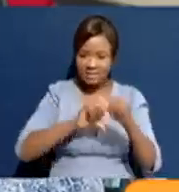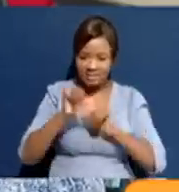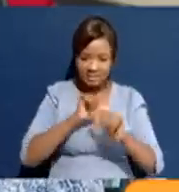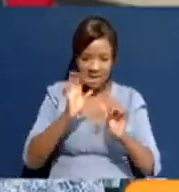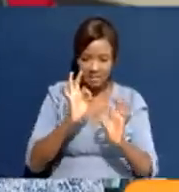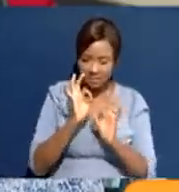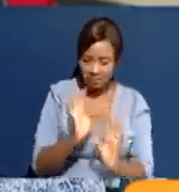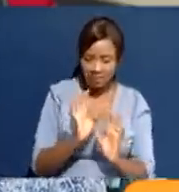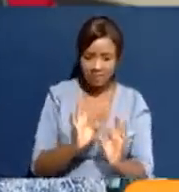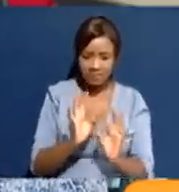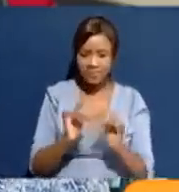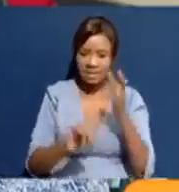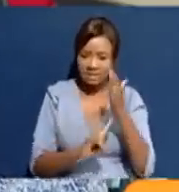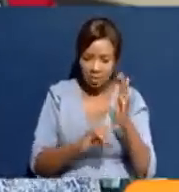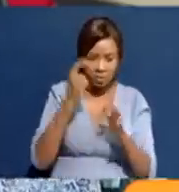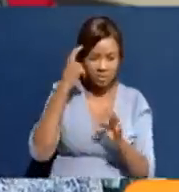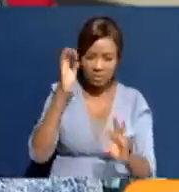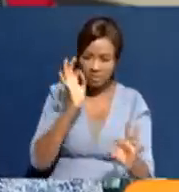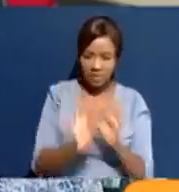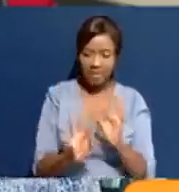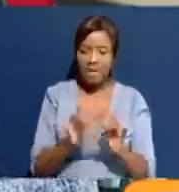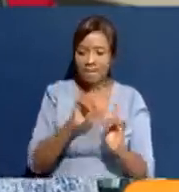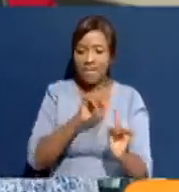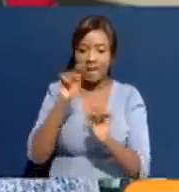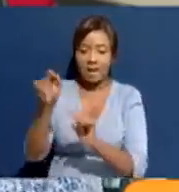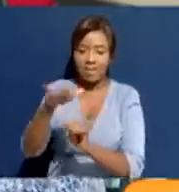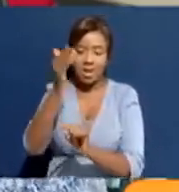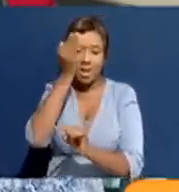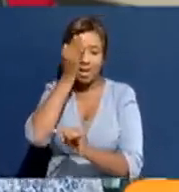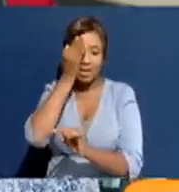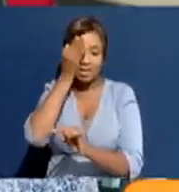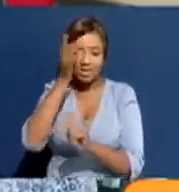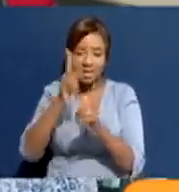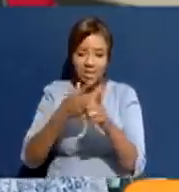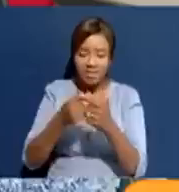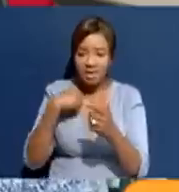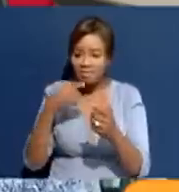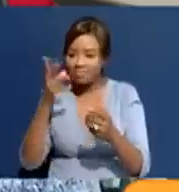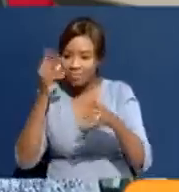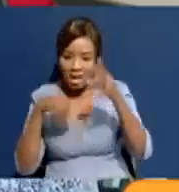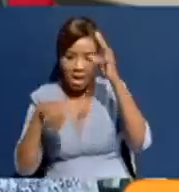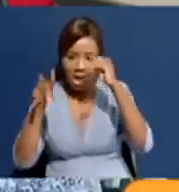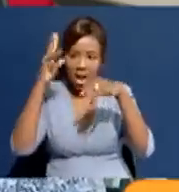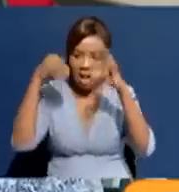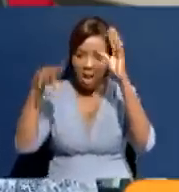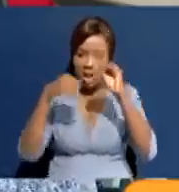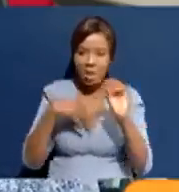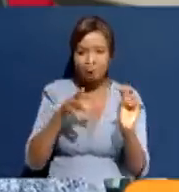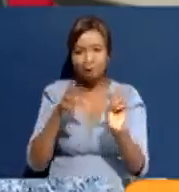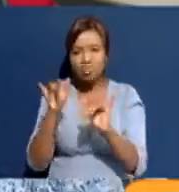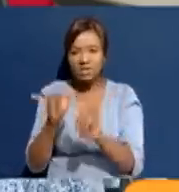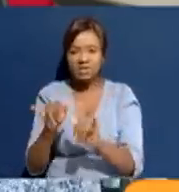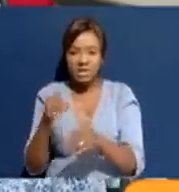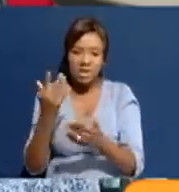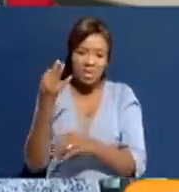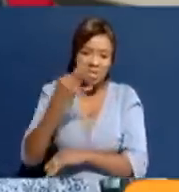science-oriented, technological mind should be brought to Israel for an exchange program. They come here, they stay here even